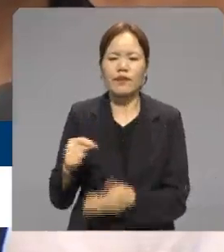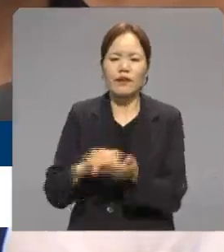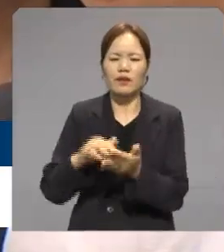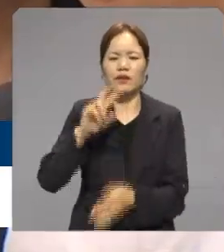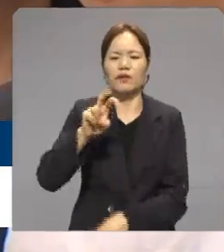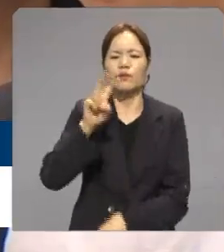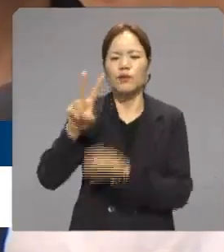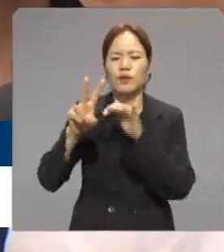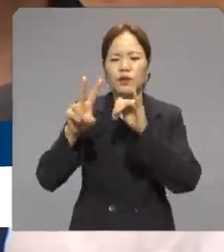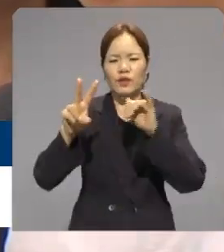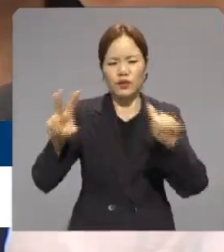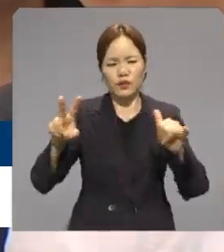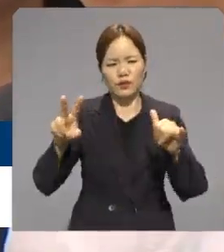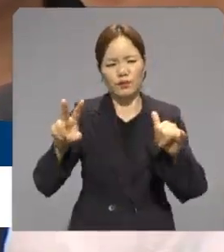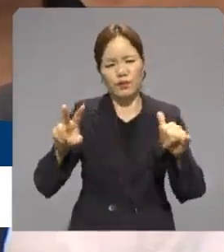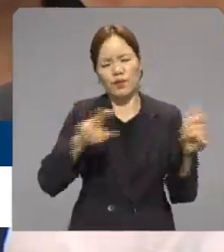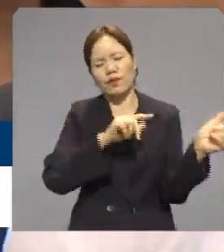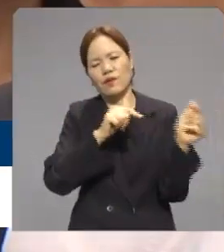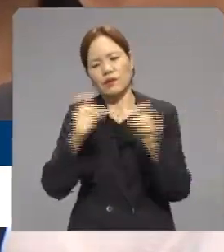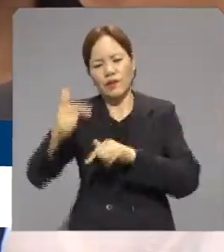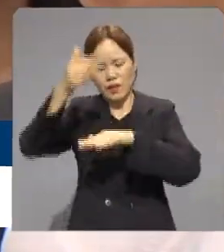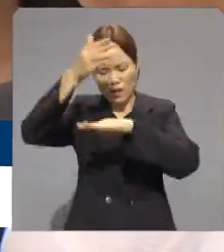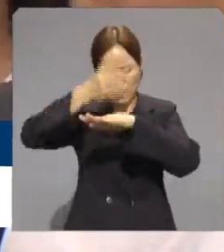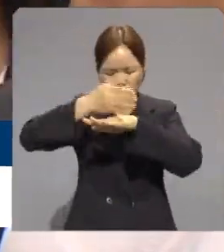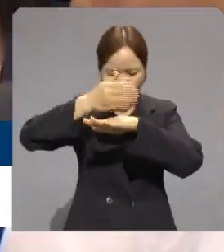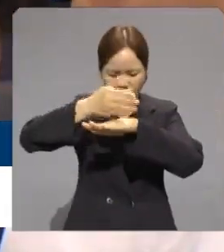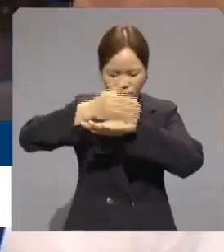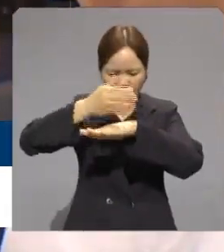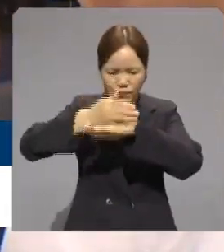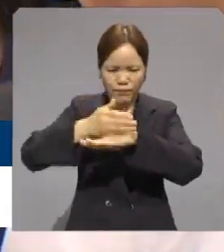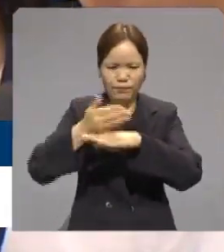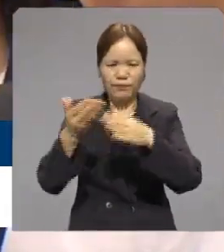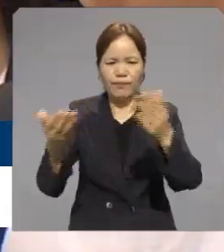22명 동지들에게 고맙고